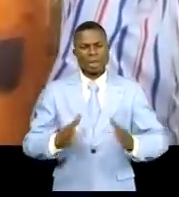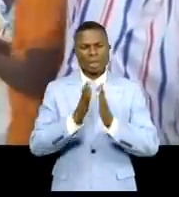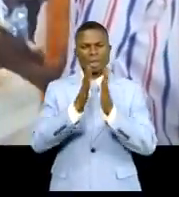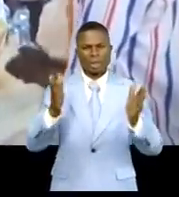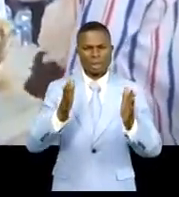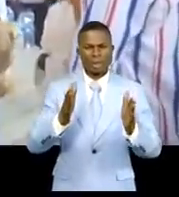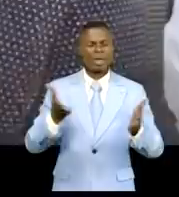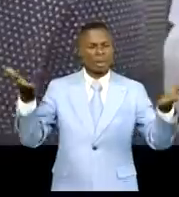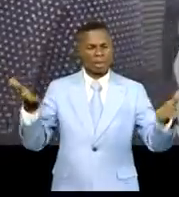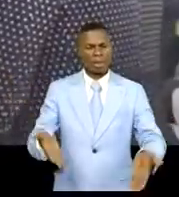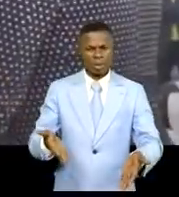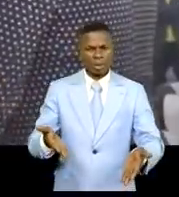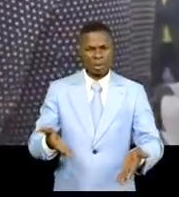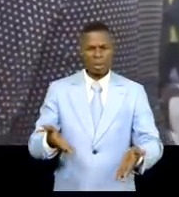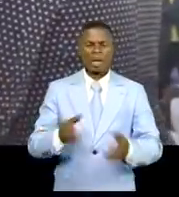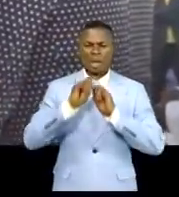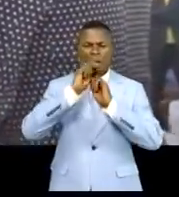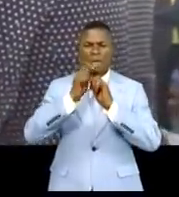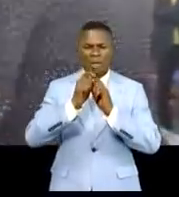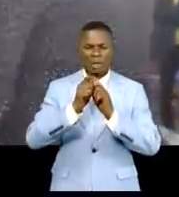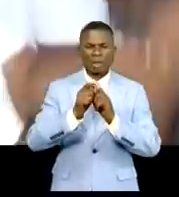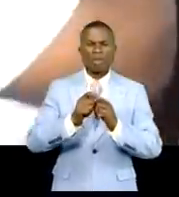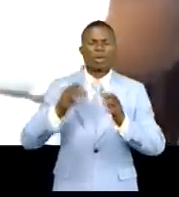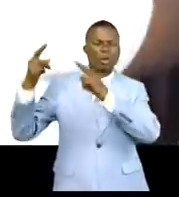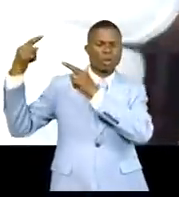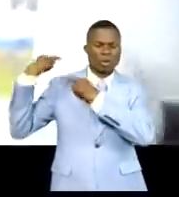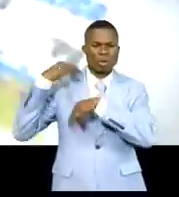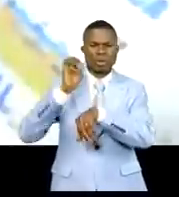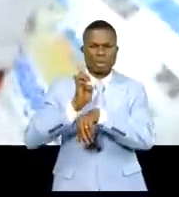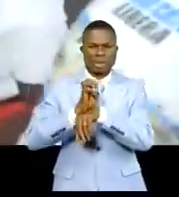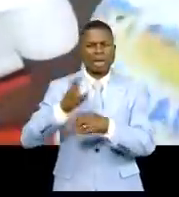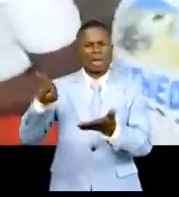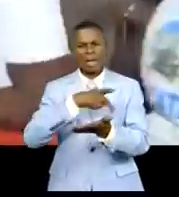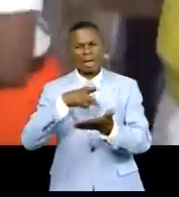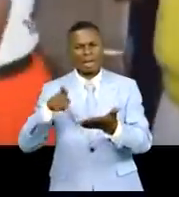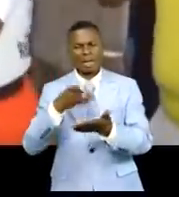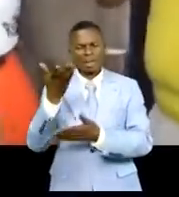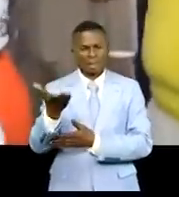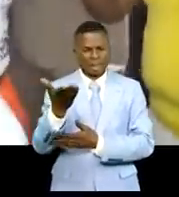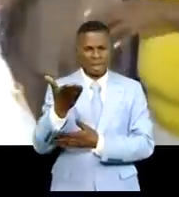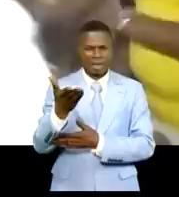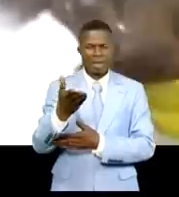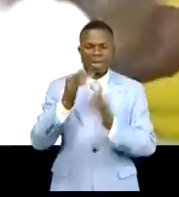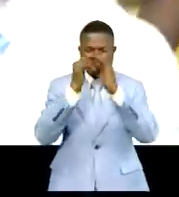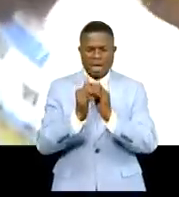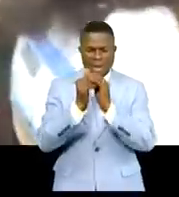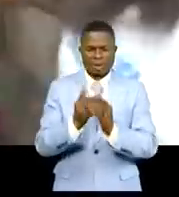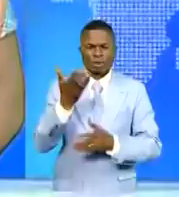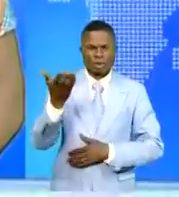quelques présents ont été offerts aux bergers au rythme de chansons de louange et d'adoration.